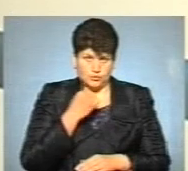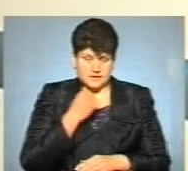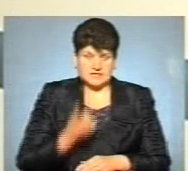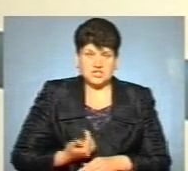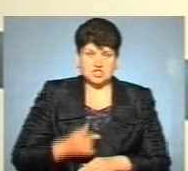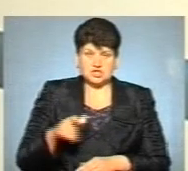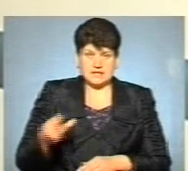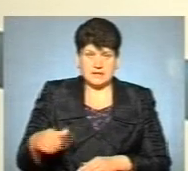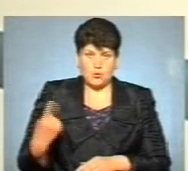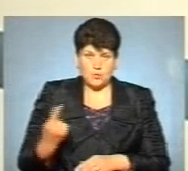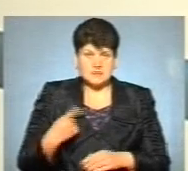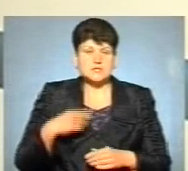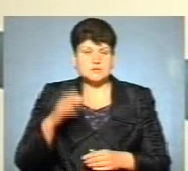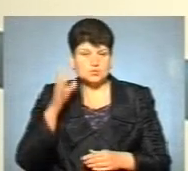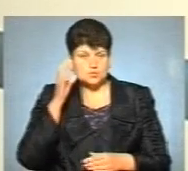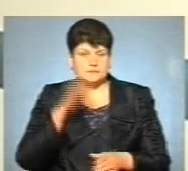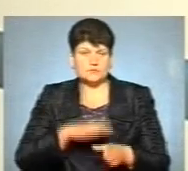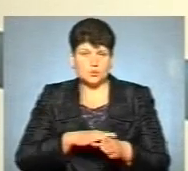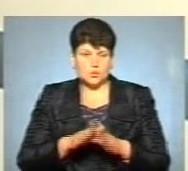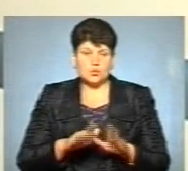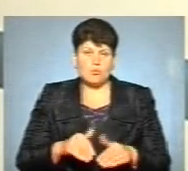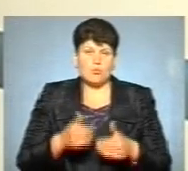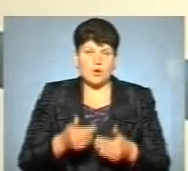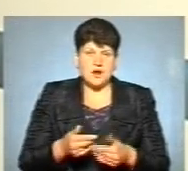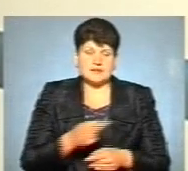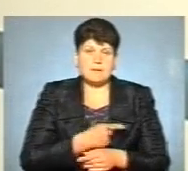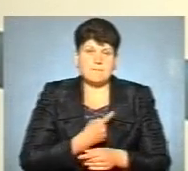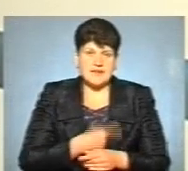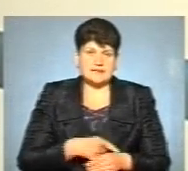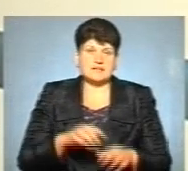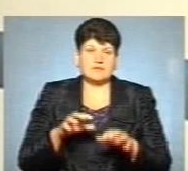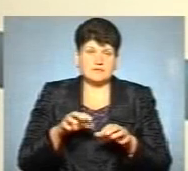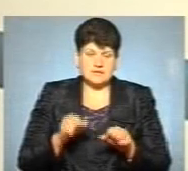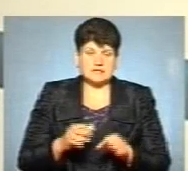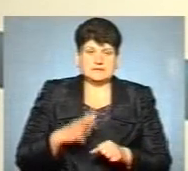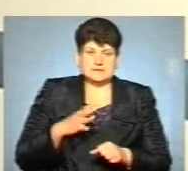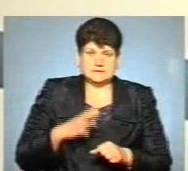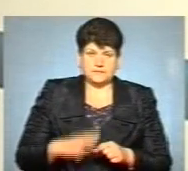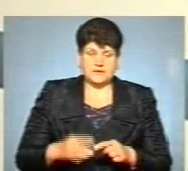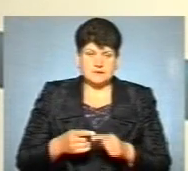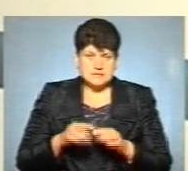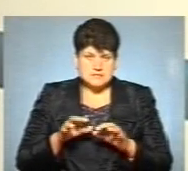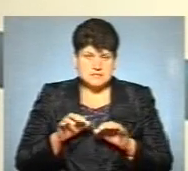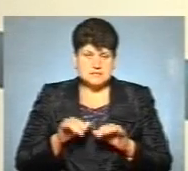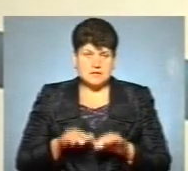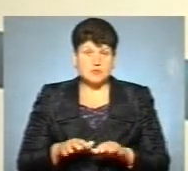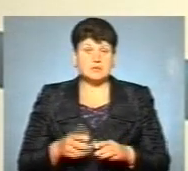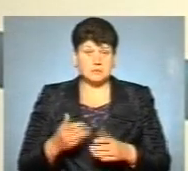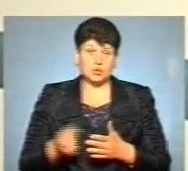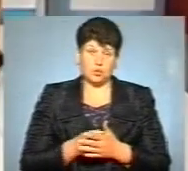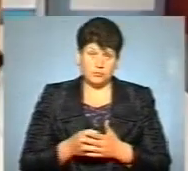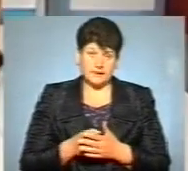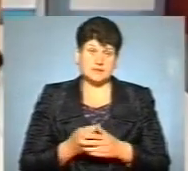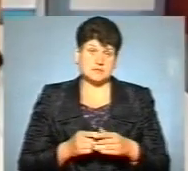жителям області, які дослухаються до порад медиків і влади, і витримують ці карантинні заходи. Тому нам вдалося добитися